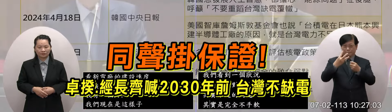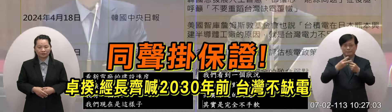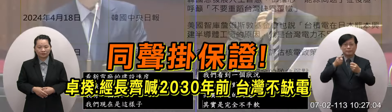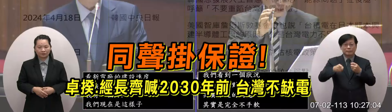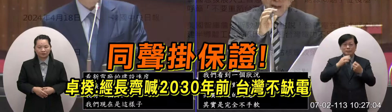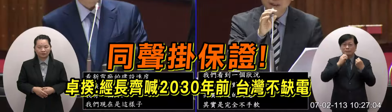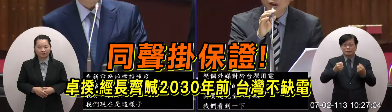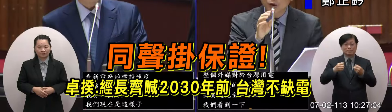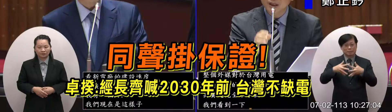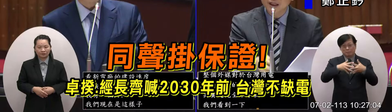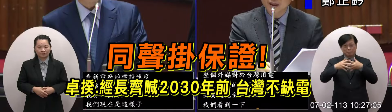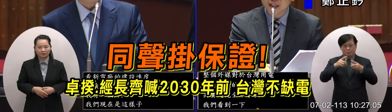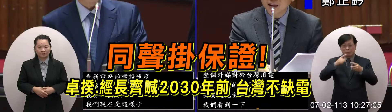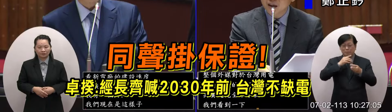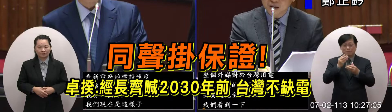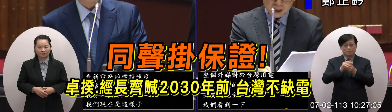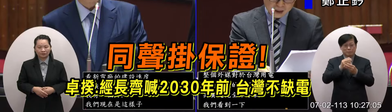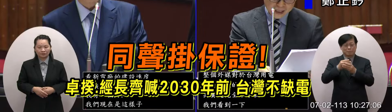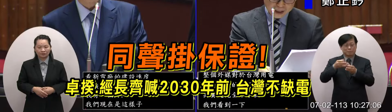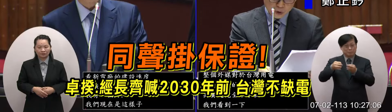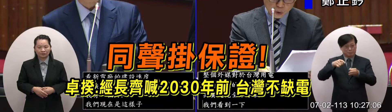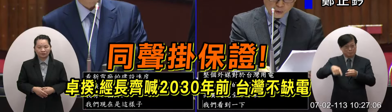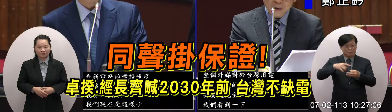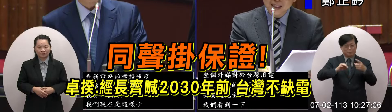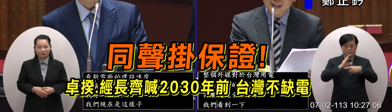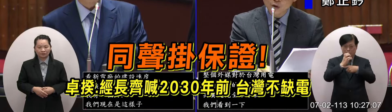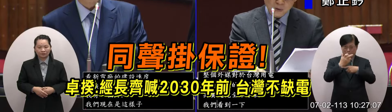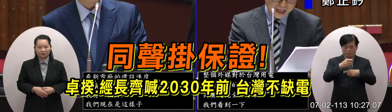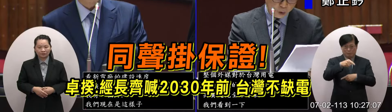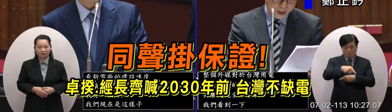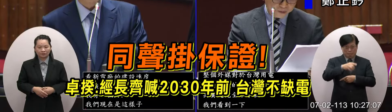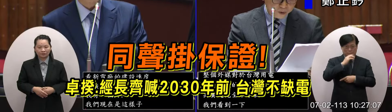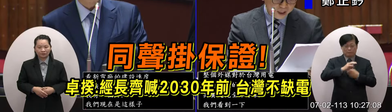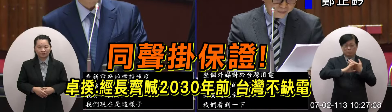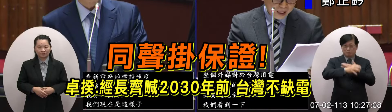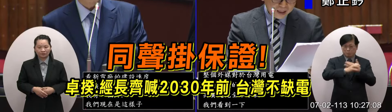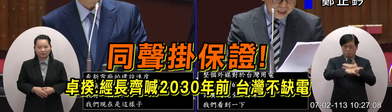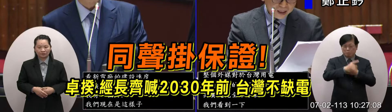《华尔街日报》就表示97%的电哈来自于国外，会产生重